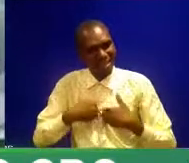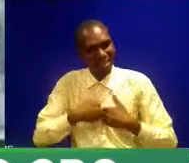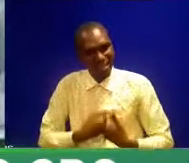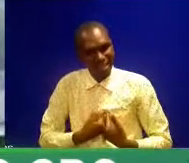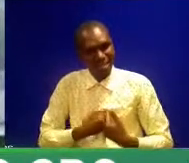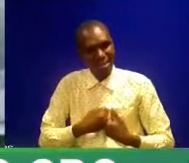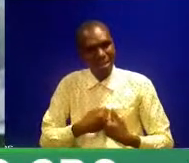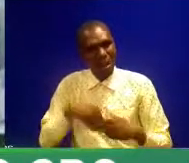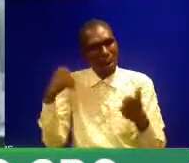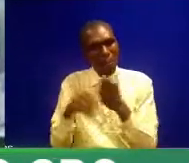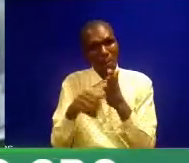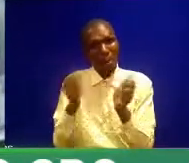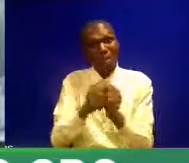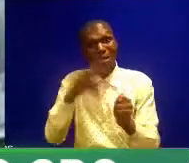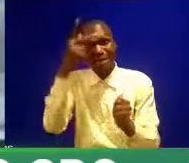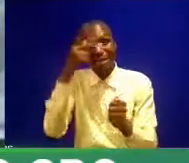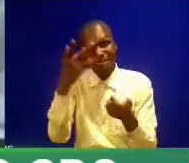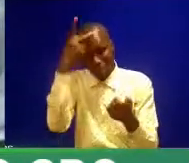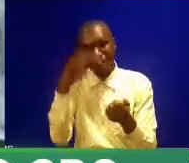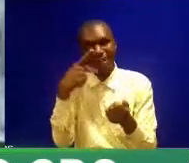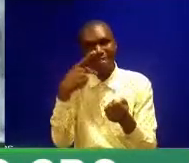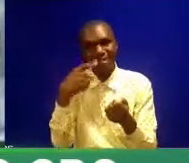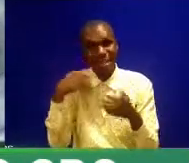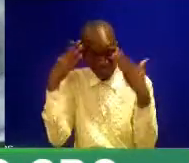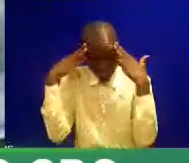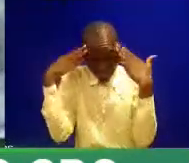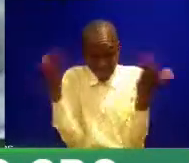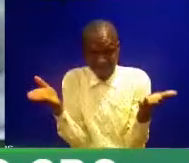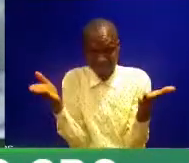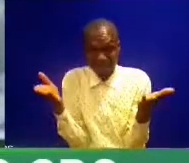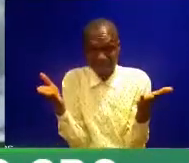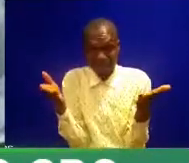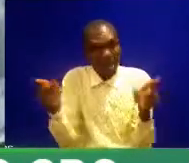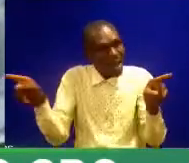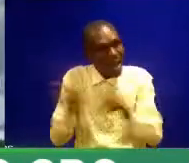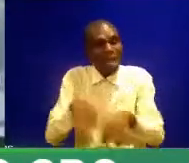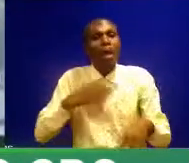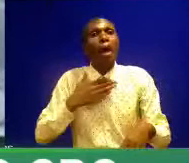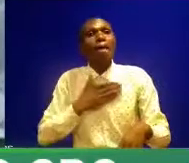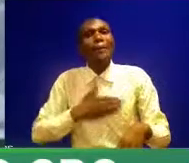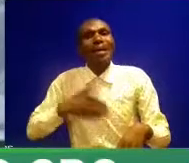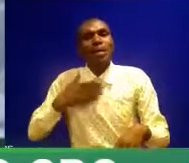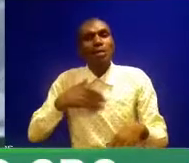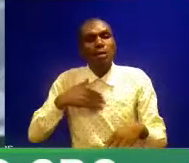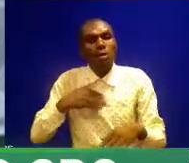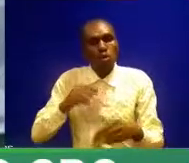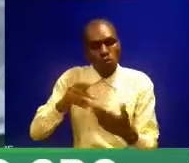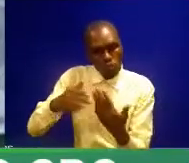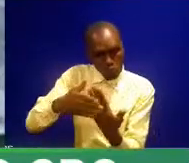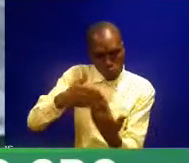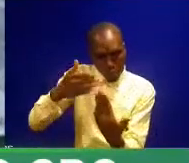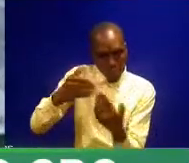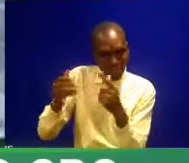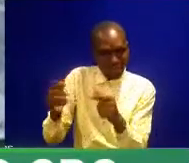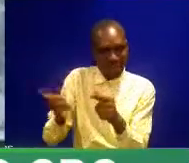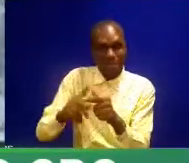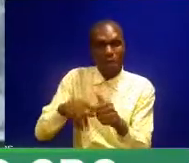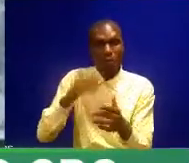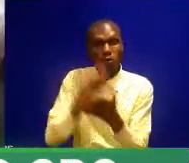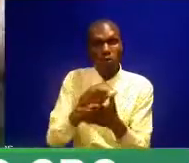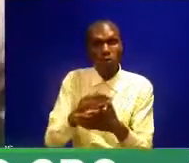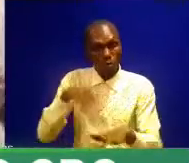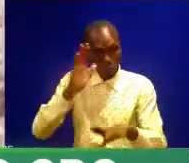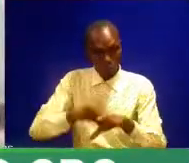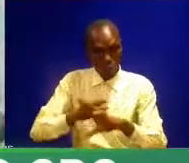abange twasinyirwo ki understand abantu baita abange bakora nche monene nabukulire gente kyo orenga na intu entule asoka